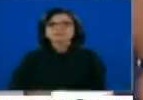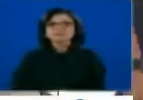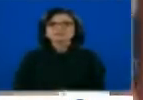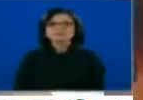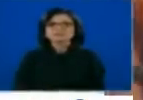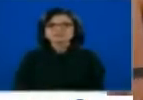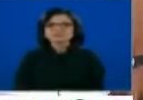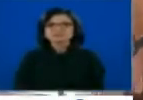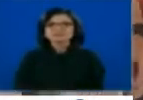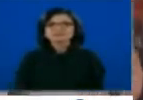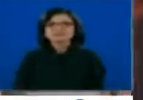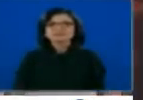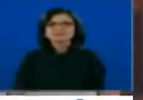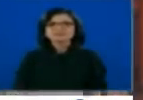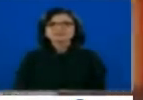sama-sama